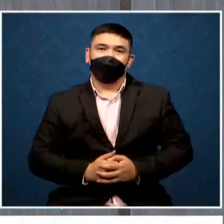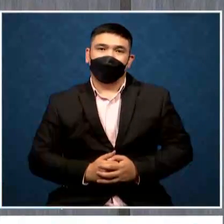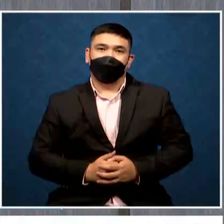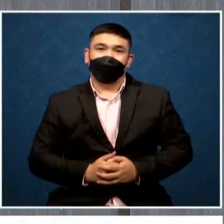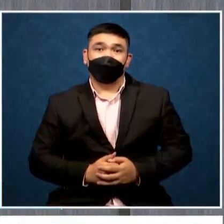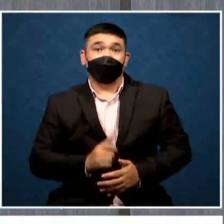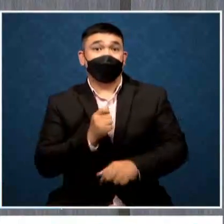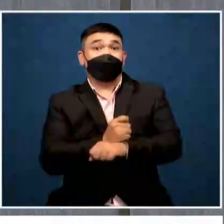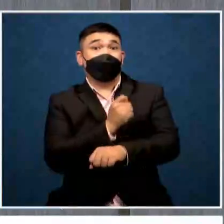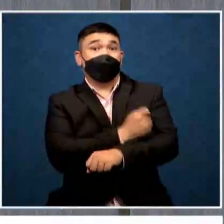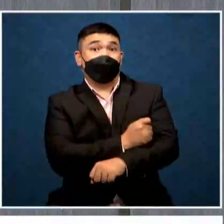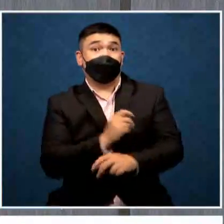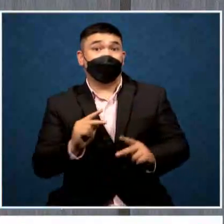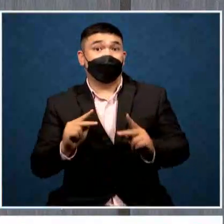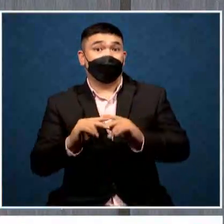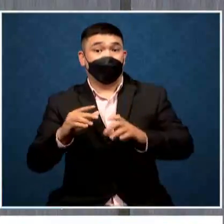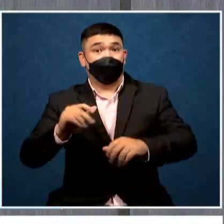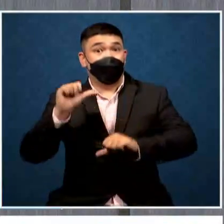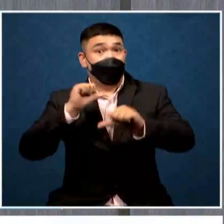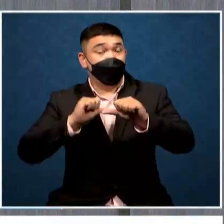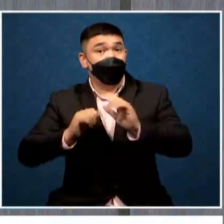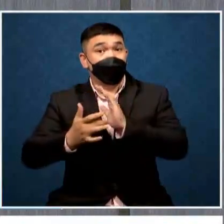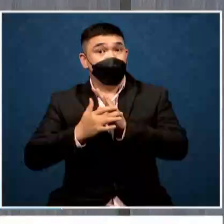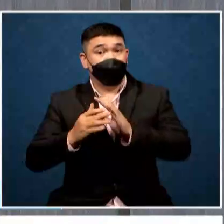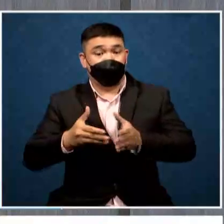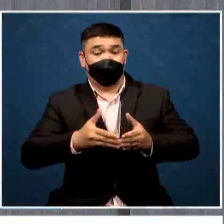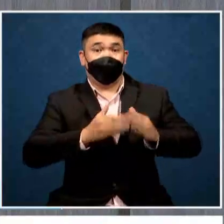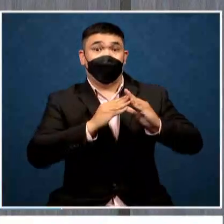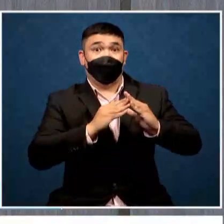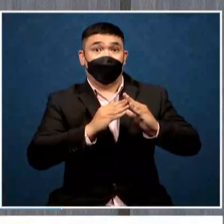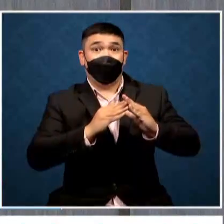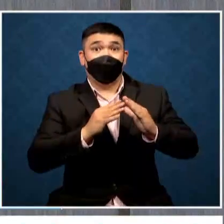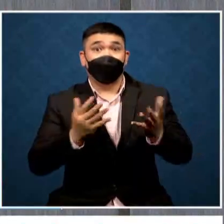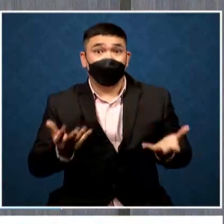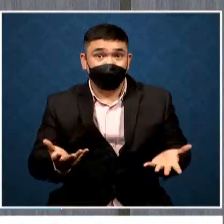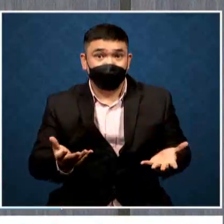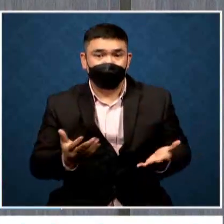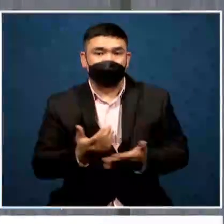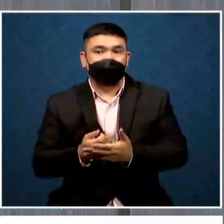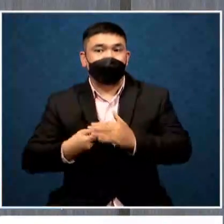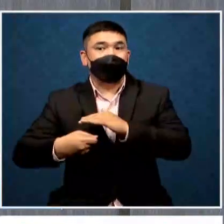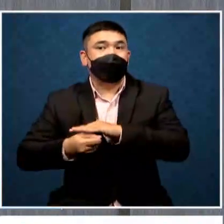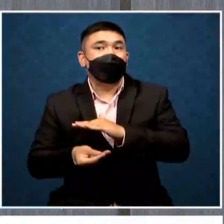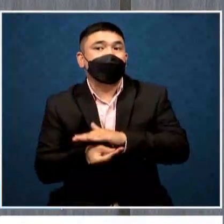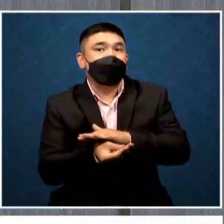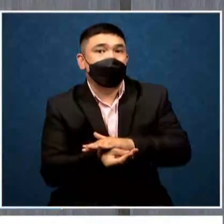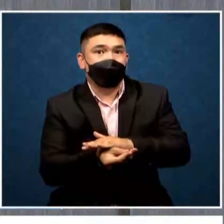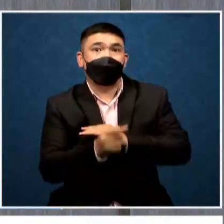จ้างโยธานั่นแหละติดต่อกับโยธานั่นแหละจ่ายเงินกับโยธานั่น